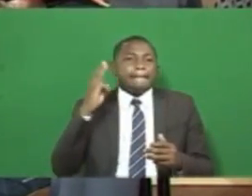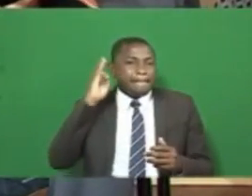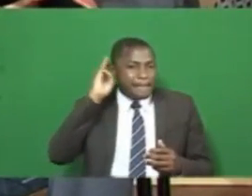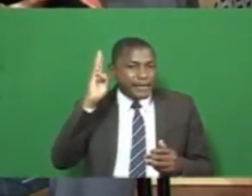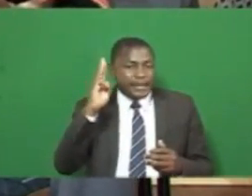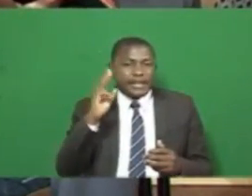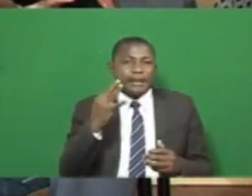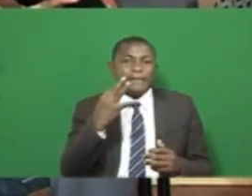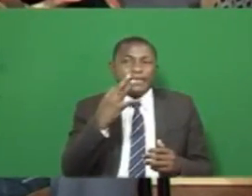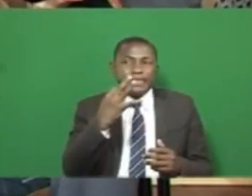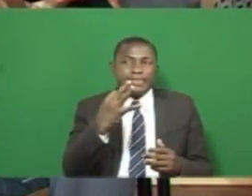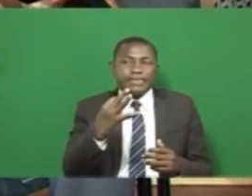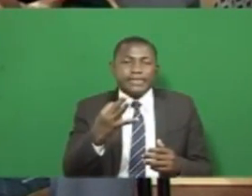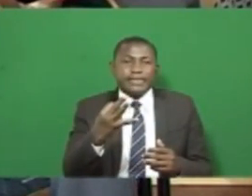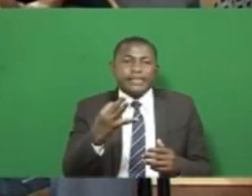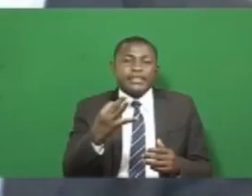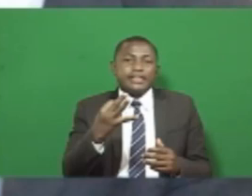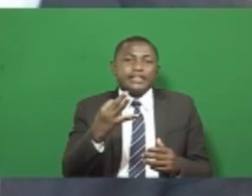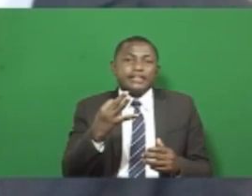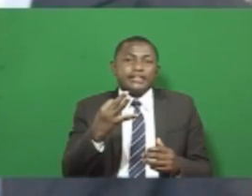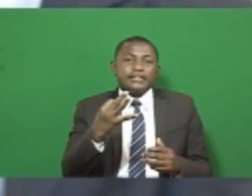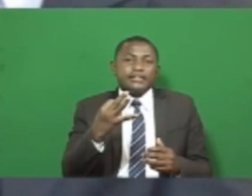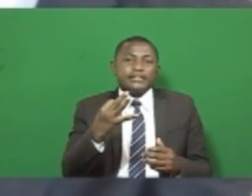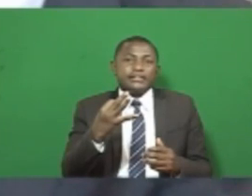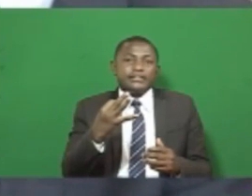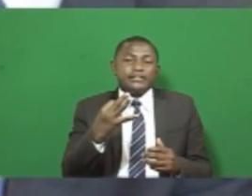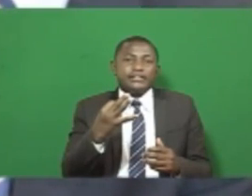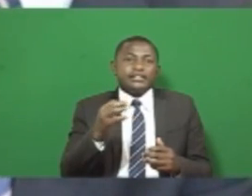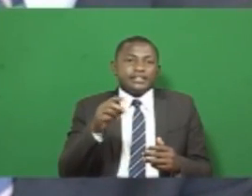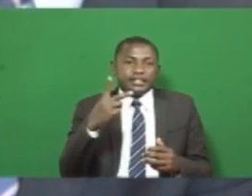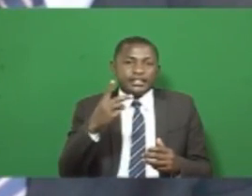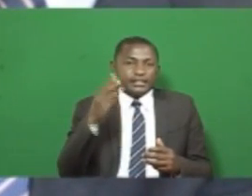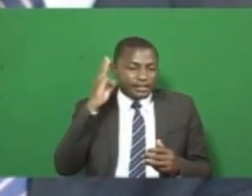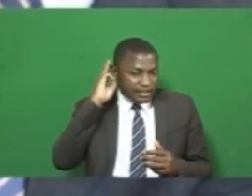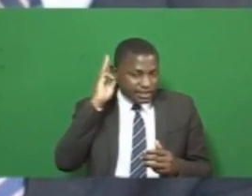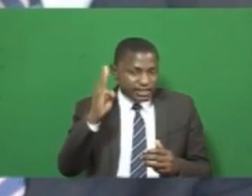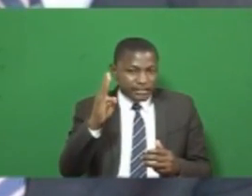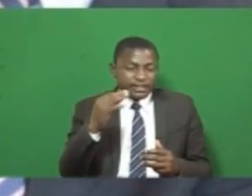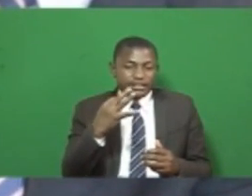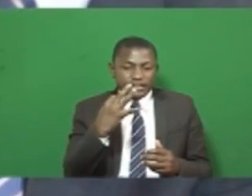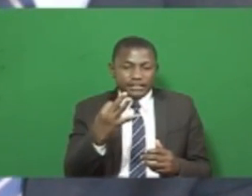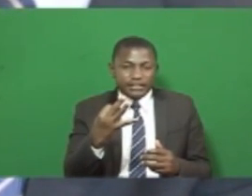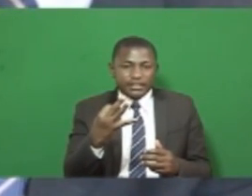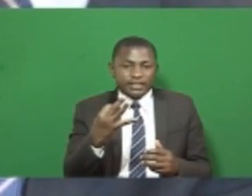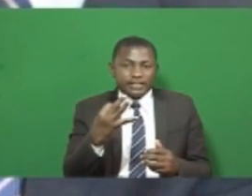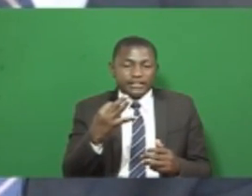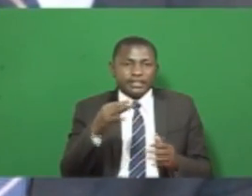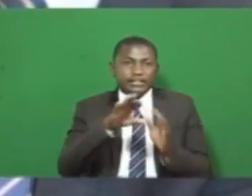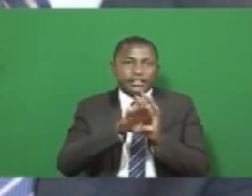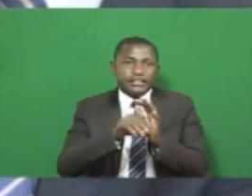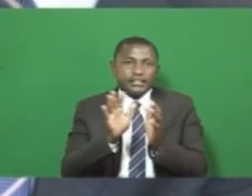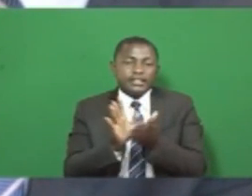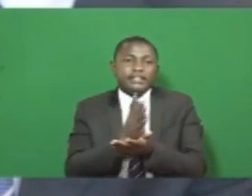Yes, it's okay. Second Peter chapter 3. Gadziridza ipapo waterere. Tiripana Peter yechipiri chapter 3 verse